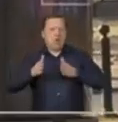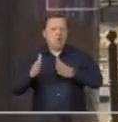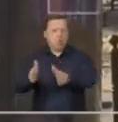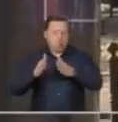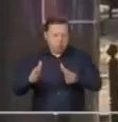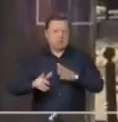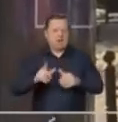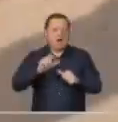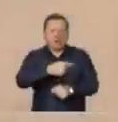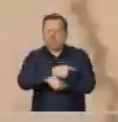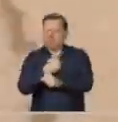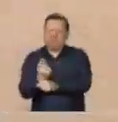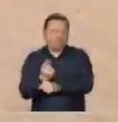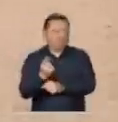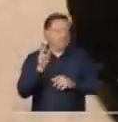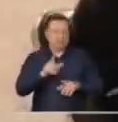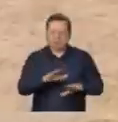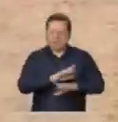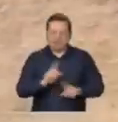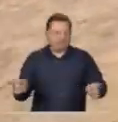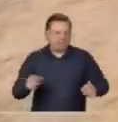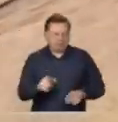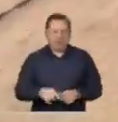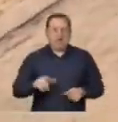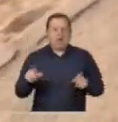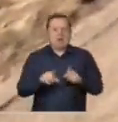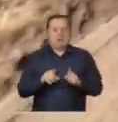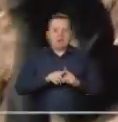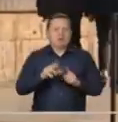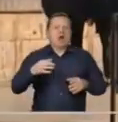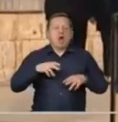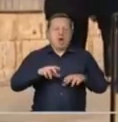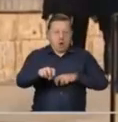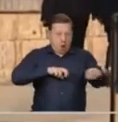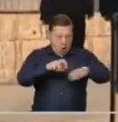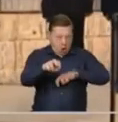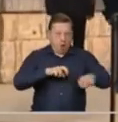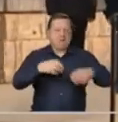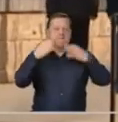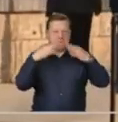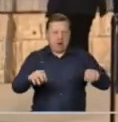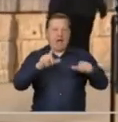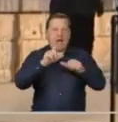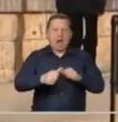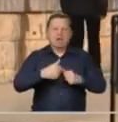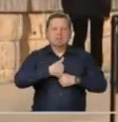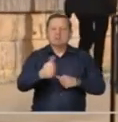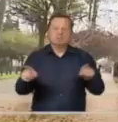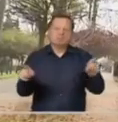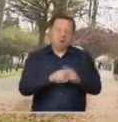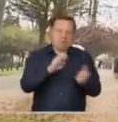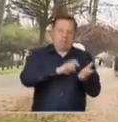ograniczoną prędkością. W razie braku ścieżki rowerowej dozwolona ma być jazda po chodniku, jednak z prędkością zbliżoną do prędkości